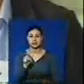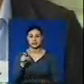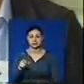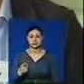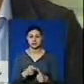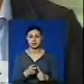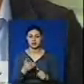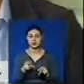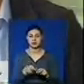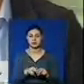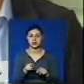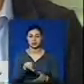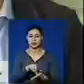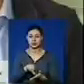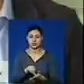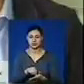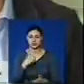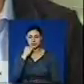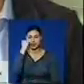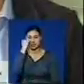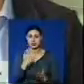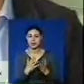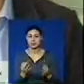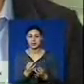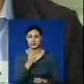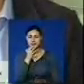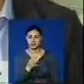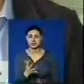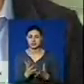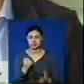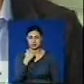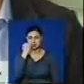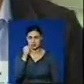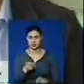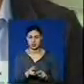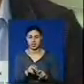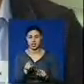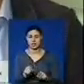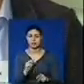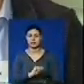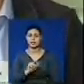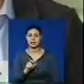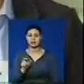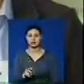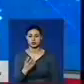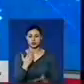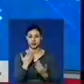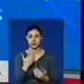სახელი, რომელიც ამ სფეროში მონაწილეობს, მადლობის მეტი არაფერი გვეთქვის, დიდი მადლობა ამ თანამშრომლობისთვის.